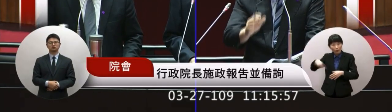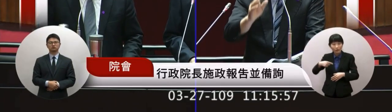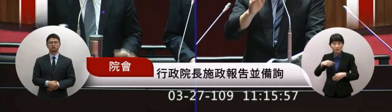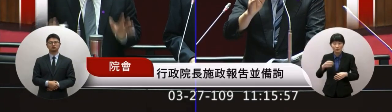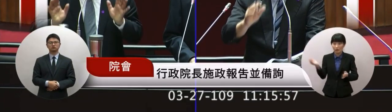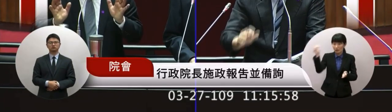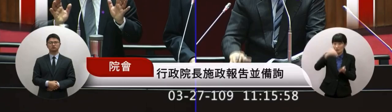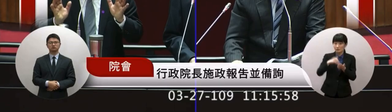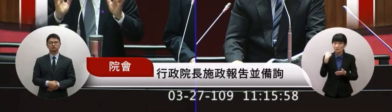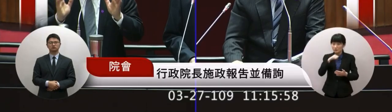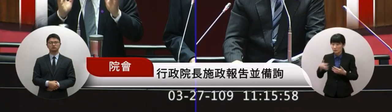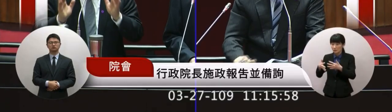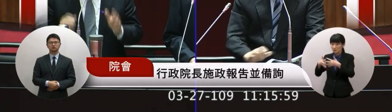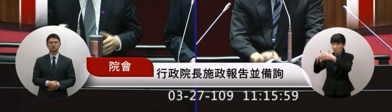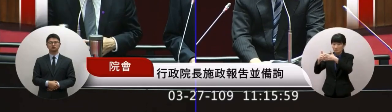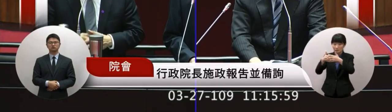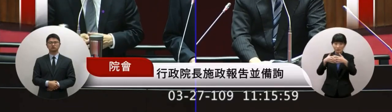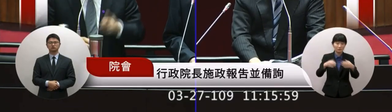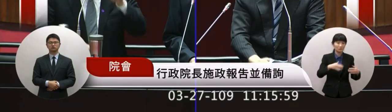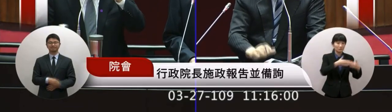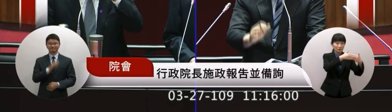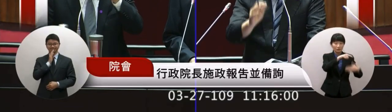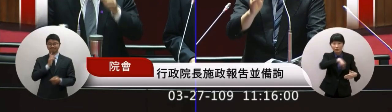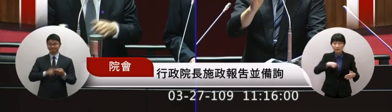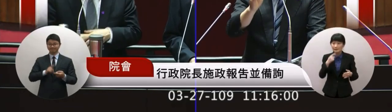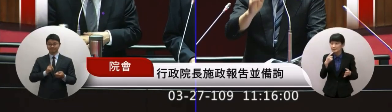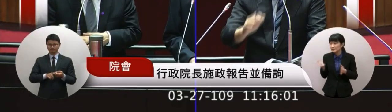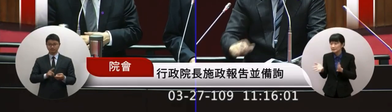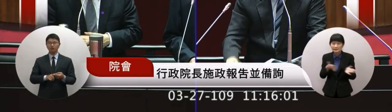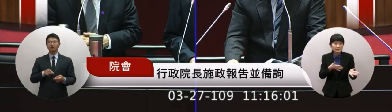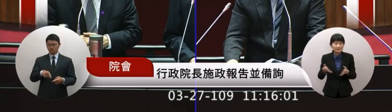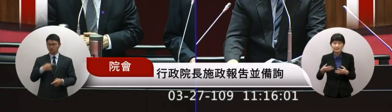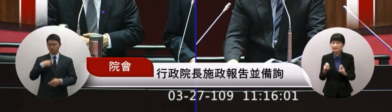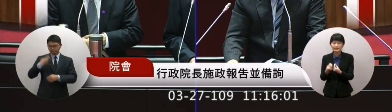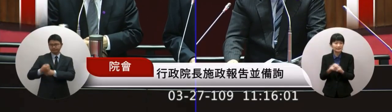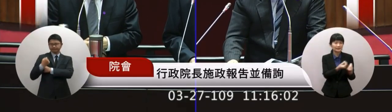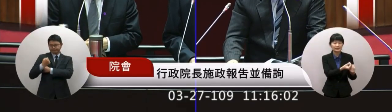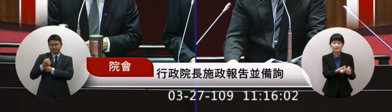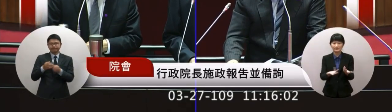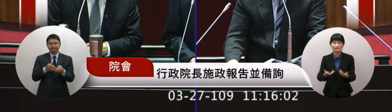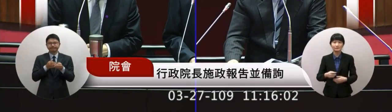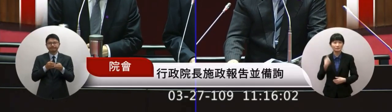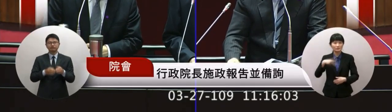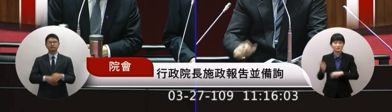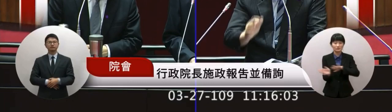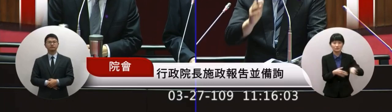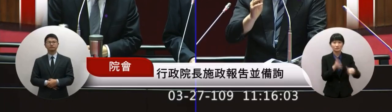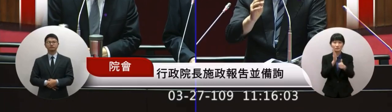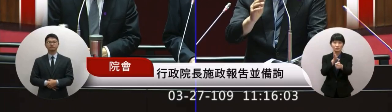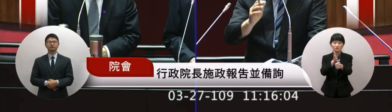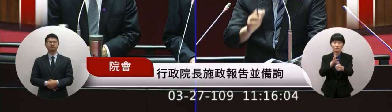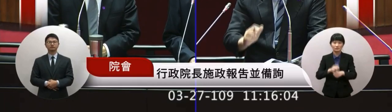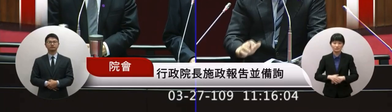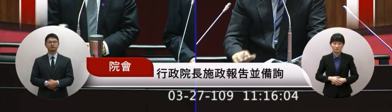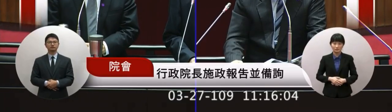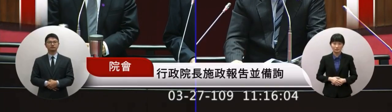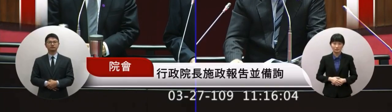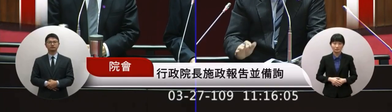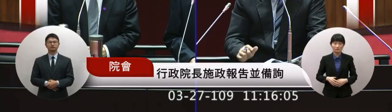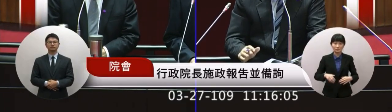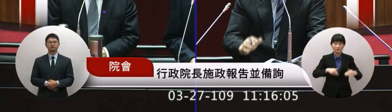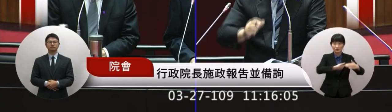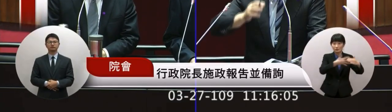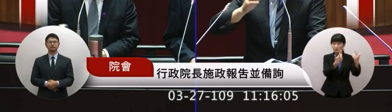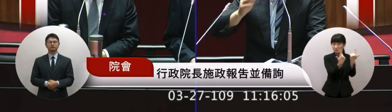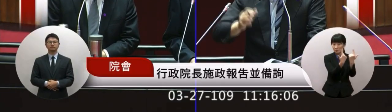饼干。 对，这就是、 那个， 对对，这就是要这样努力。 院长，我再请教你哈，我想因为滞留在湖北、台